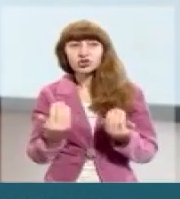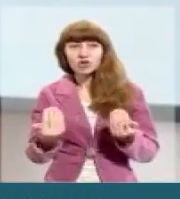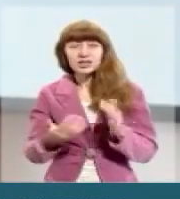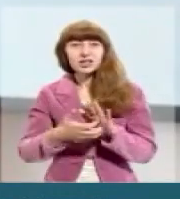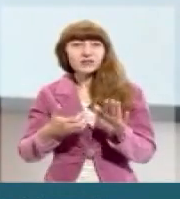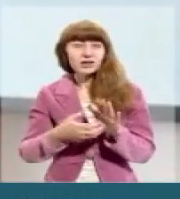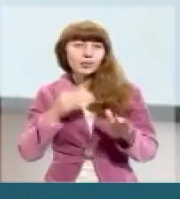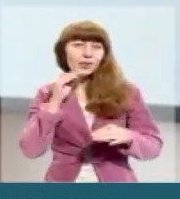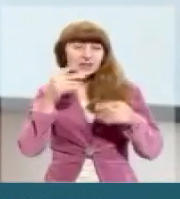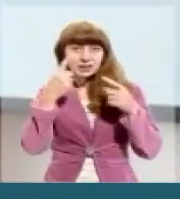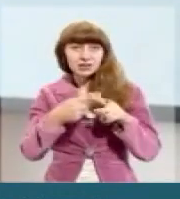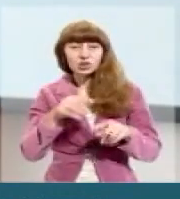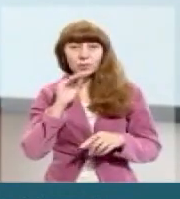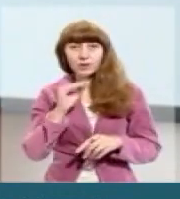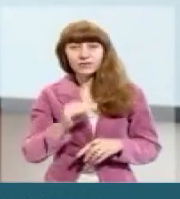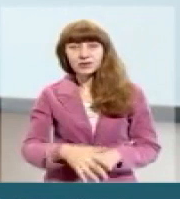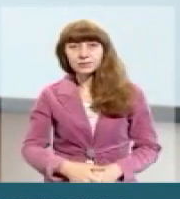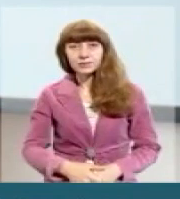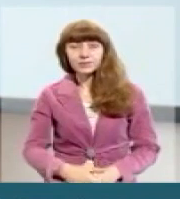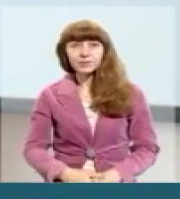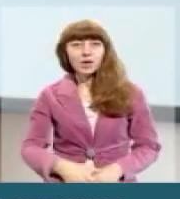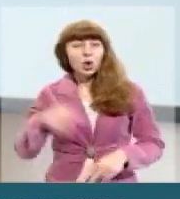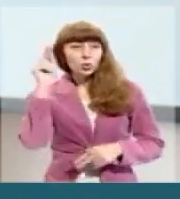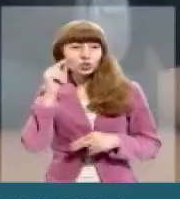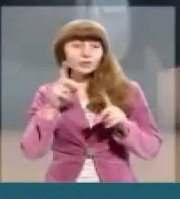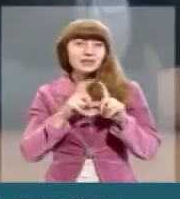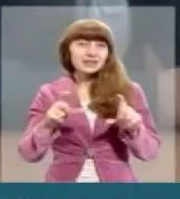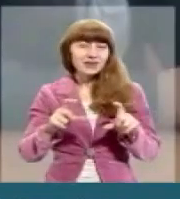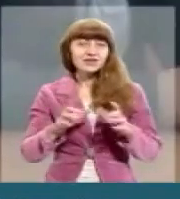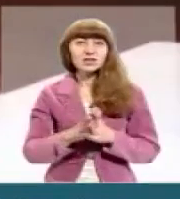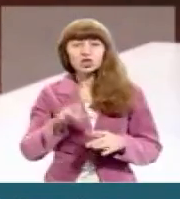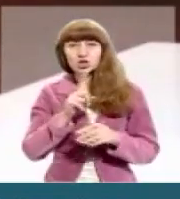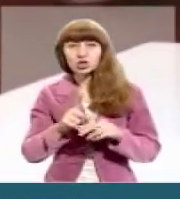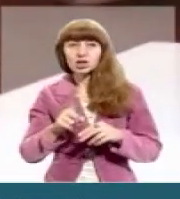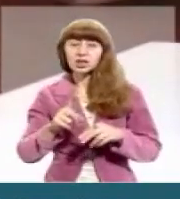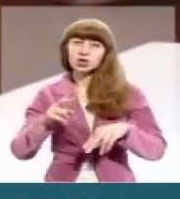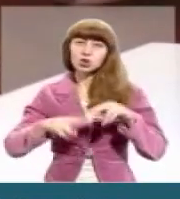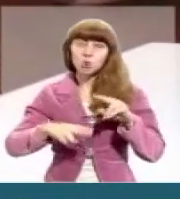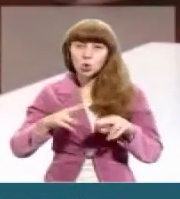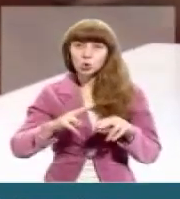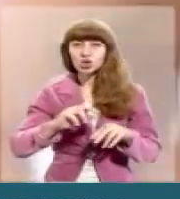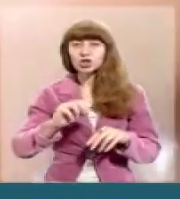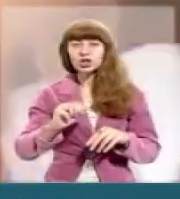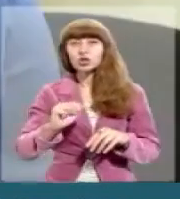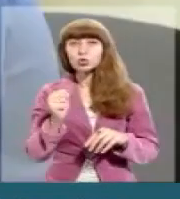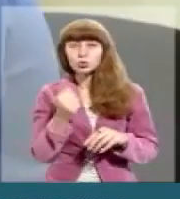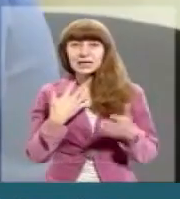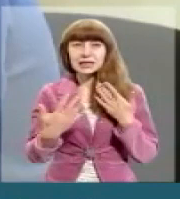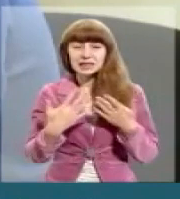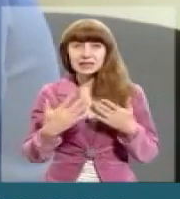голод, особенно по техническим и рабочим специальностям. Учебные заведения должны выстраивать долгосрочные партнерские отношения с